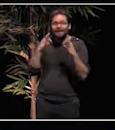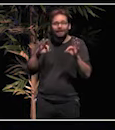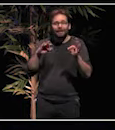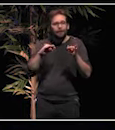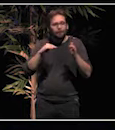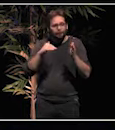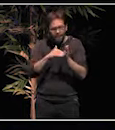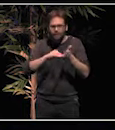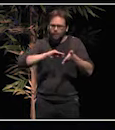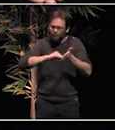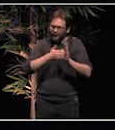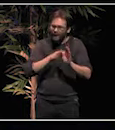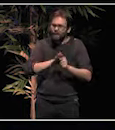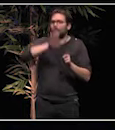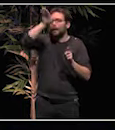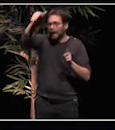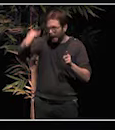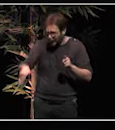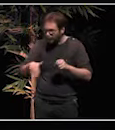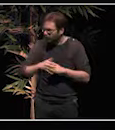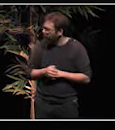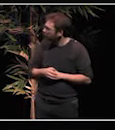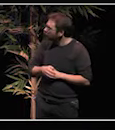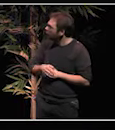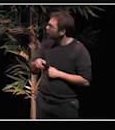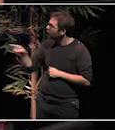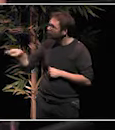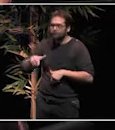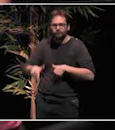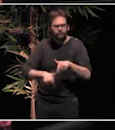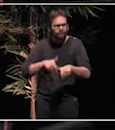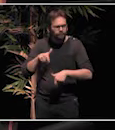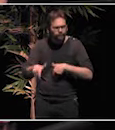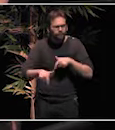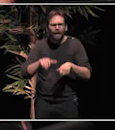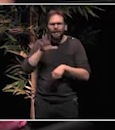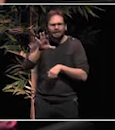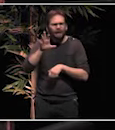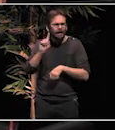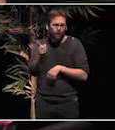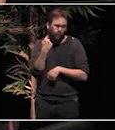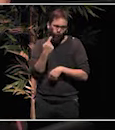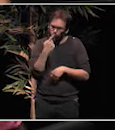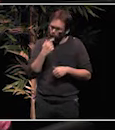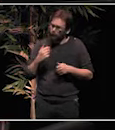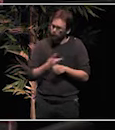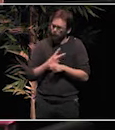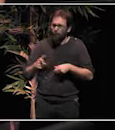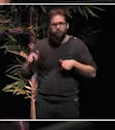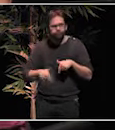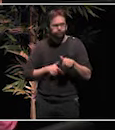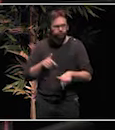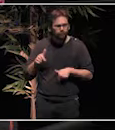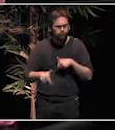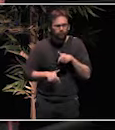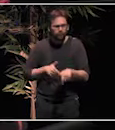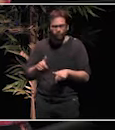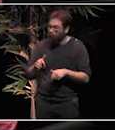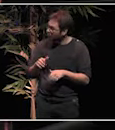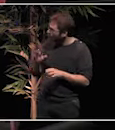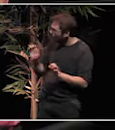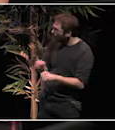dénivelé. Donc là, on a mis Nathalie qui marche à 5 km/h, donc c'est quand même un bon pas, comme vous le voyez. Et alors, ce n'est pas très